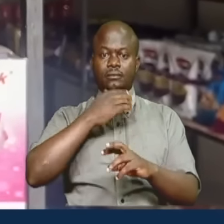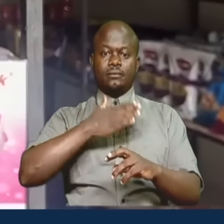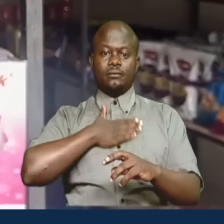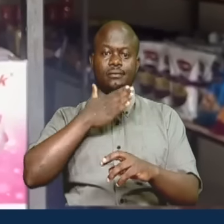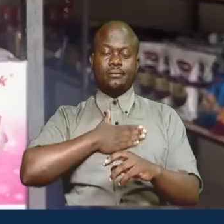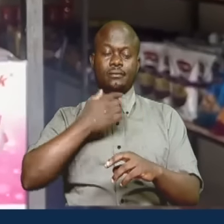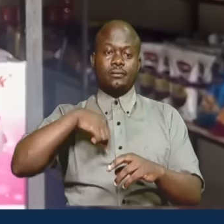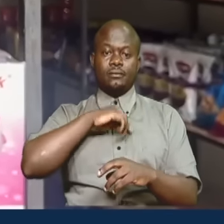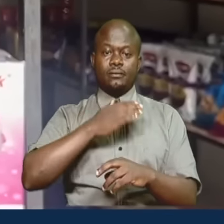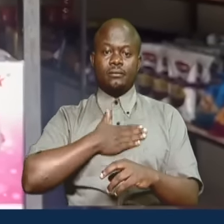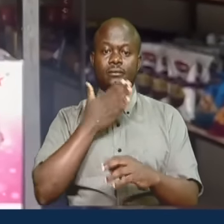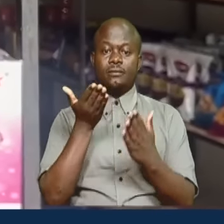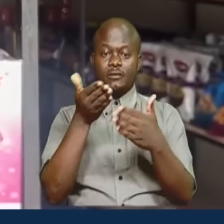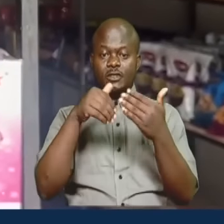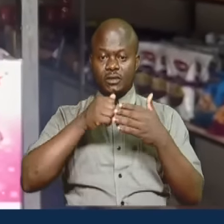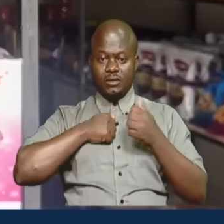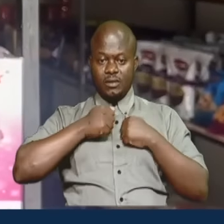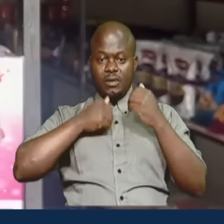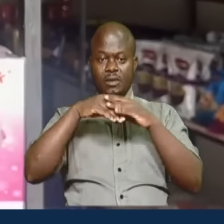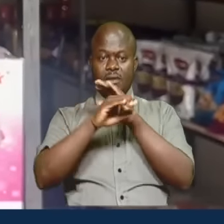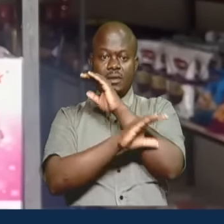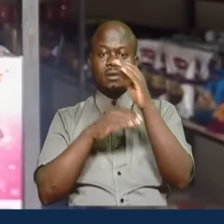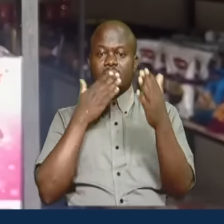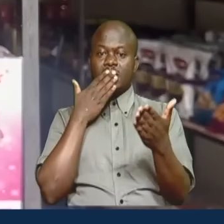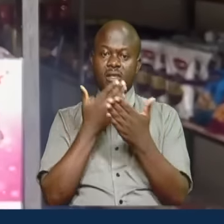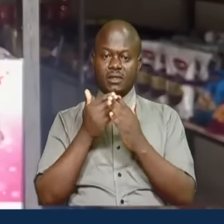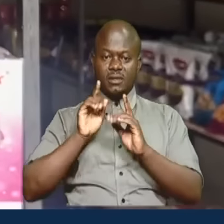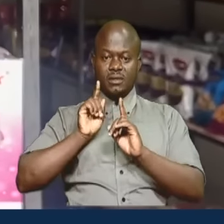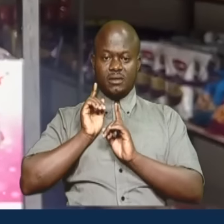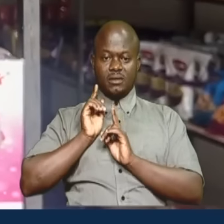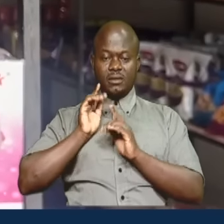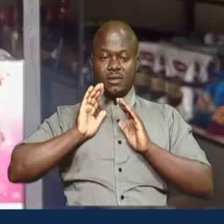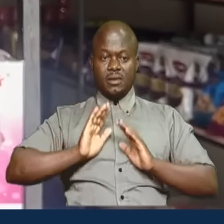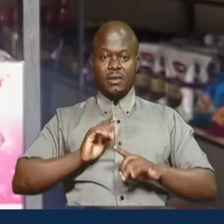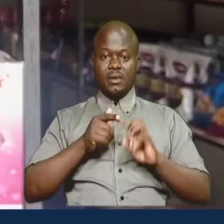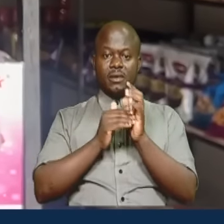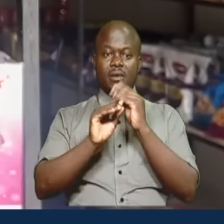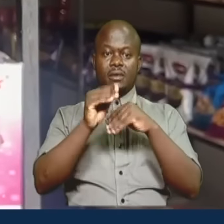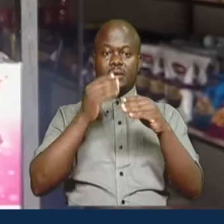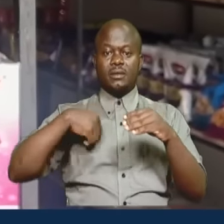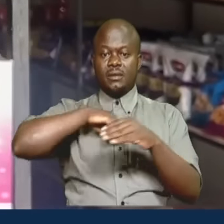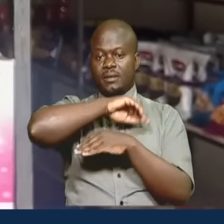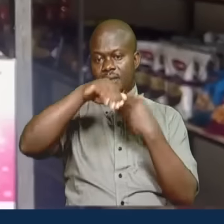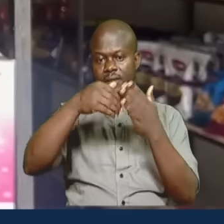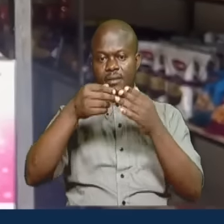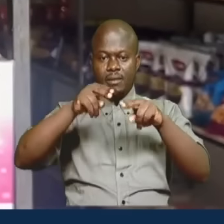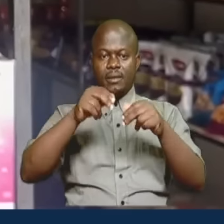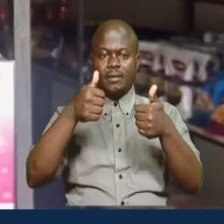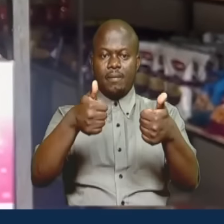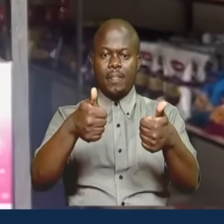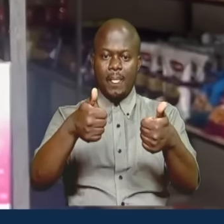Twishimira ko turi hano mu Rwanda mu gihugu cyiza gitekanye kandi ubucuruzi bwacu buragenda neza.